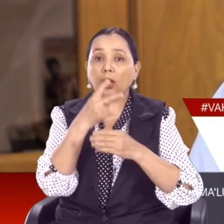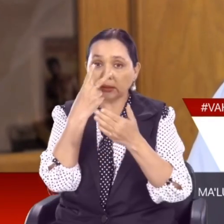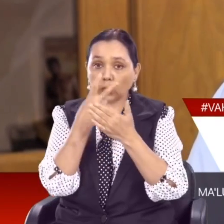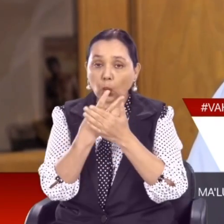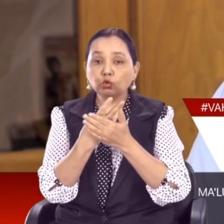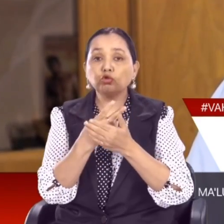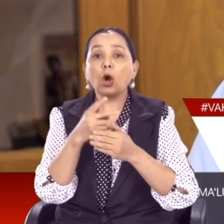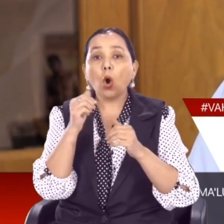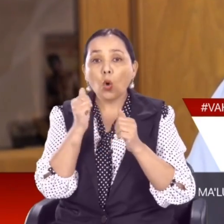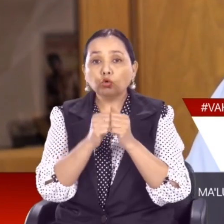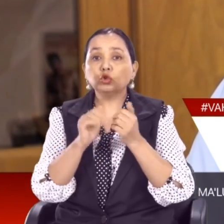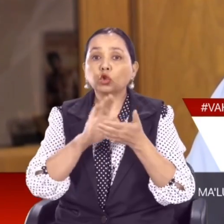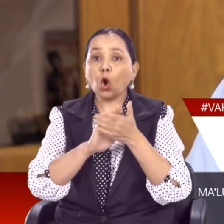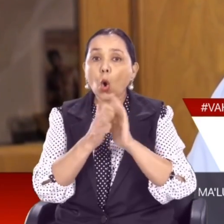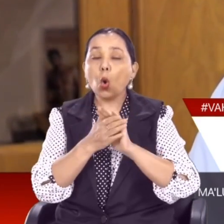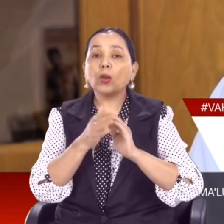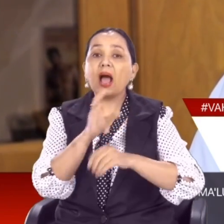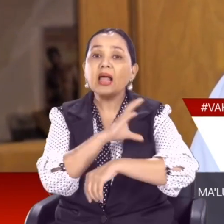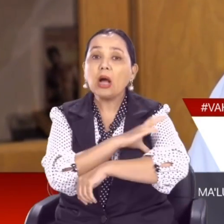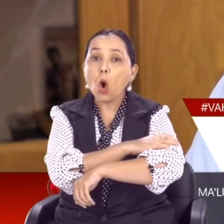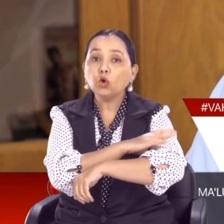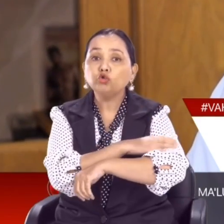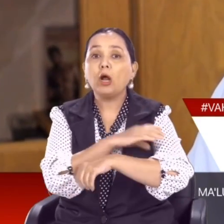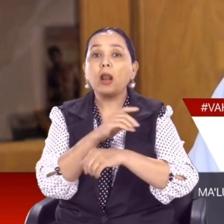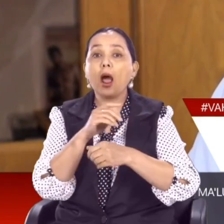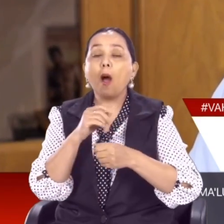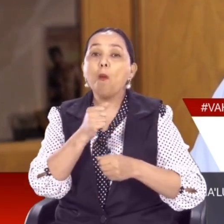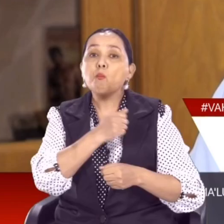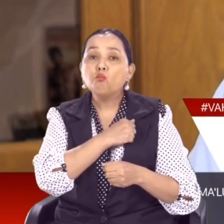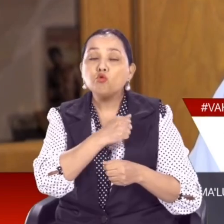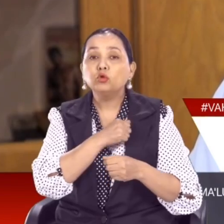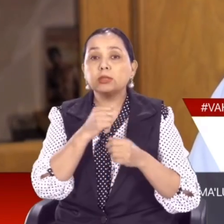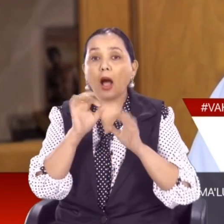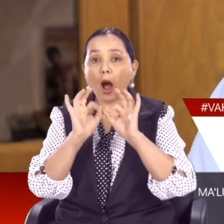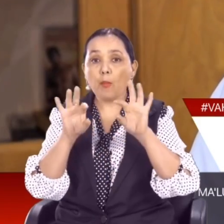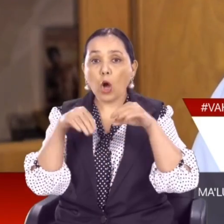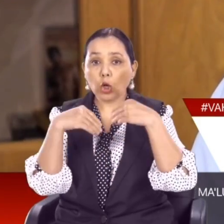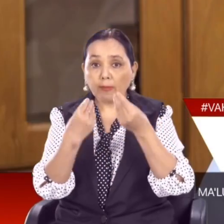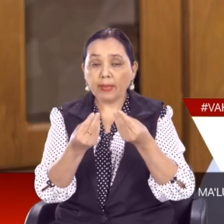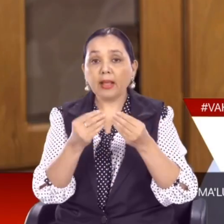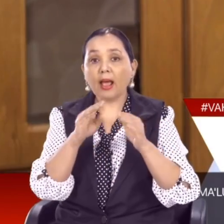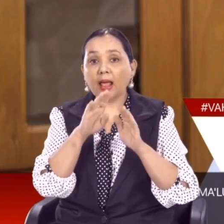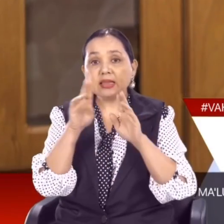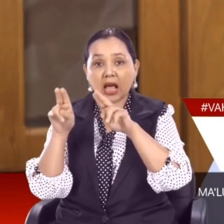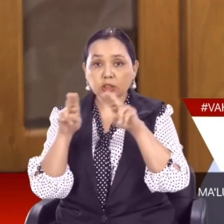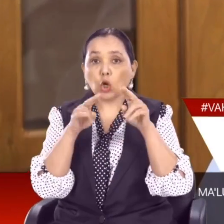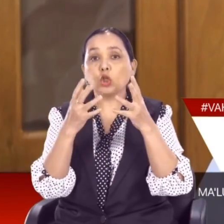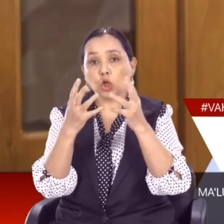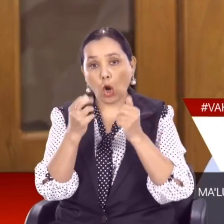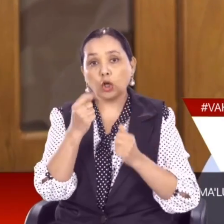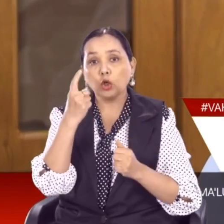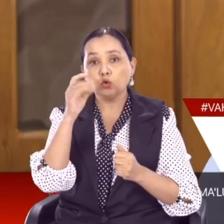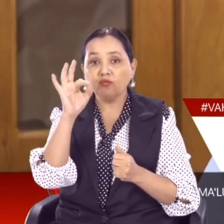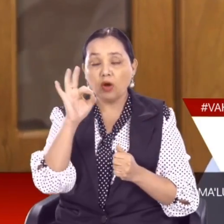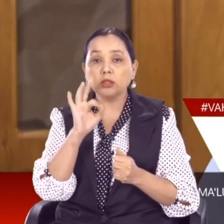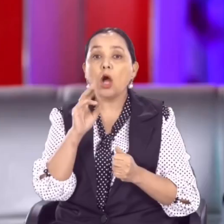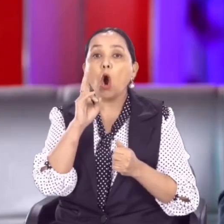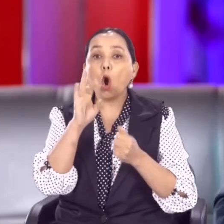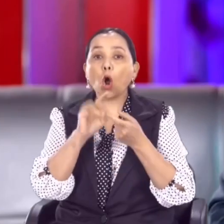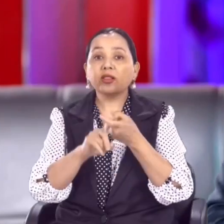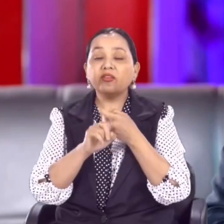temperaturasini o'lchaydi. Va xuddi shunday qon bosimi va pulsini o'lchab, bizga axborot beradi. Nazoratga olingan, 100% nazoratga